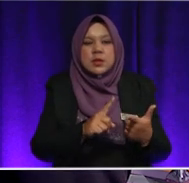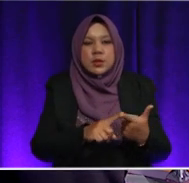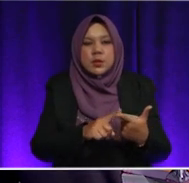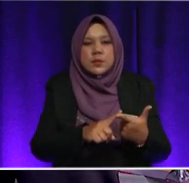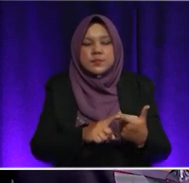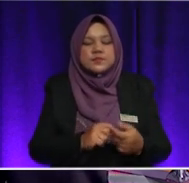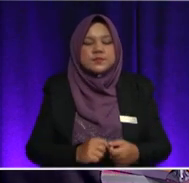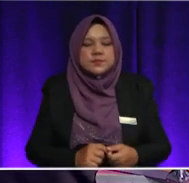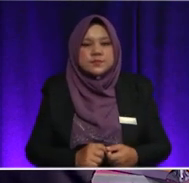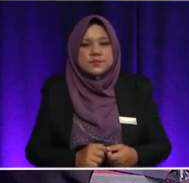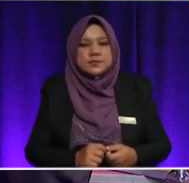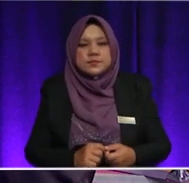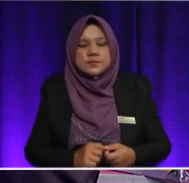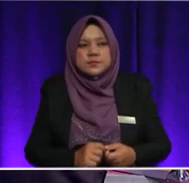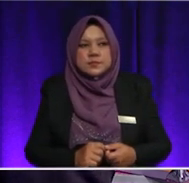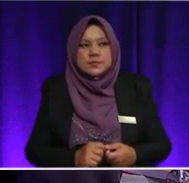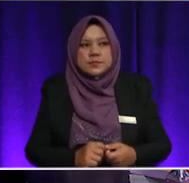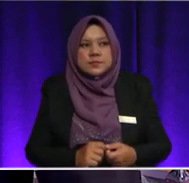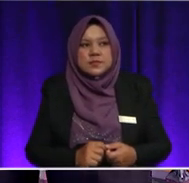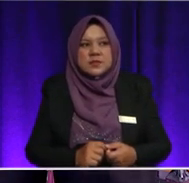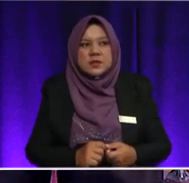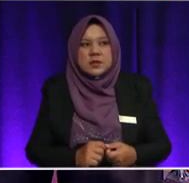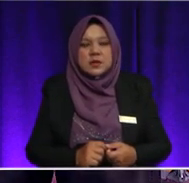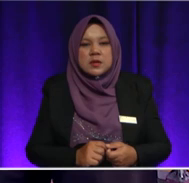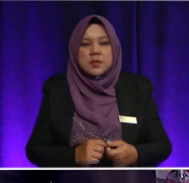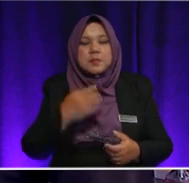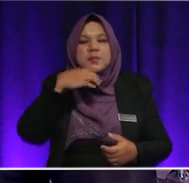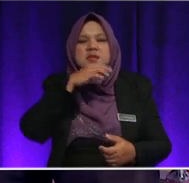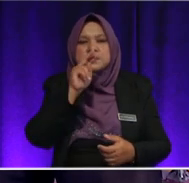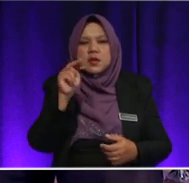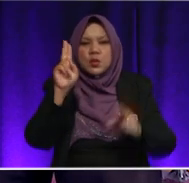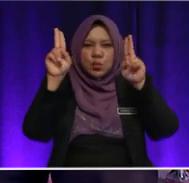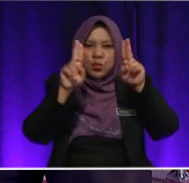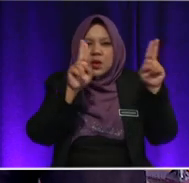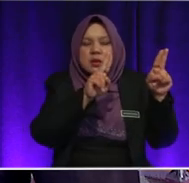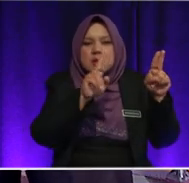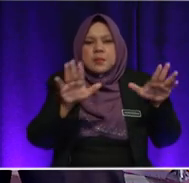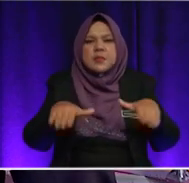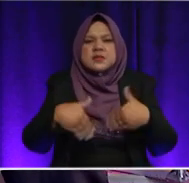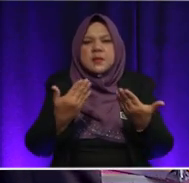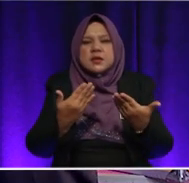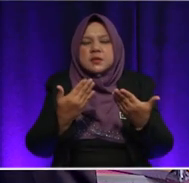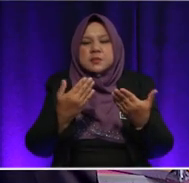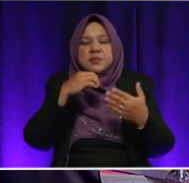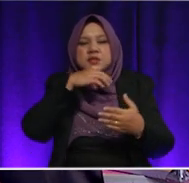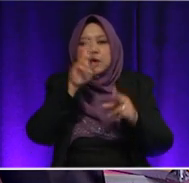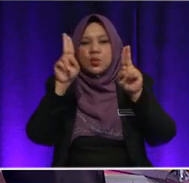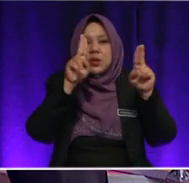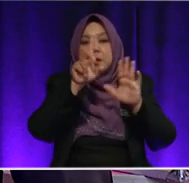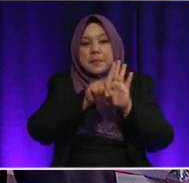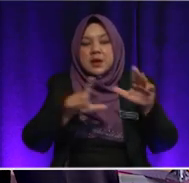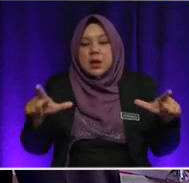perlu lihat asli yang pertama adalah pencemaran udara pencemaran udara